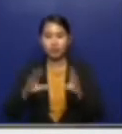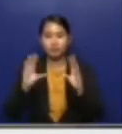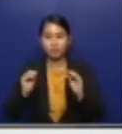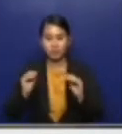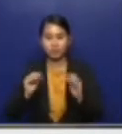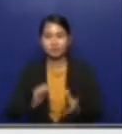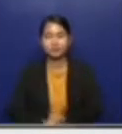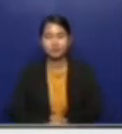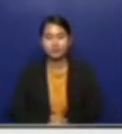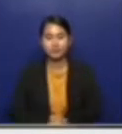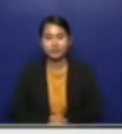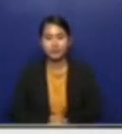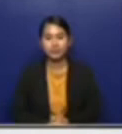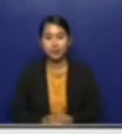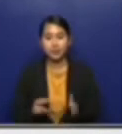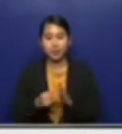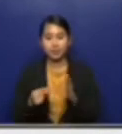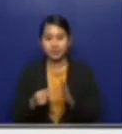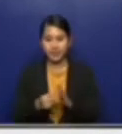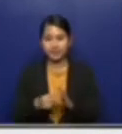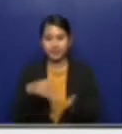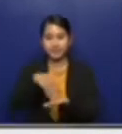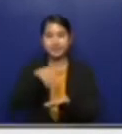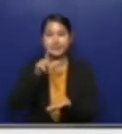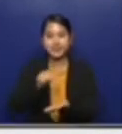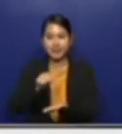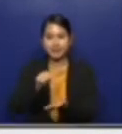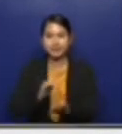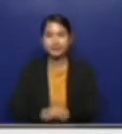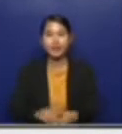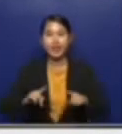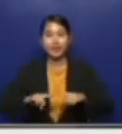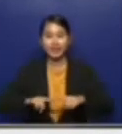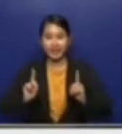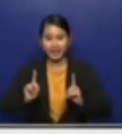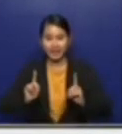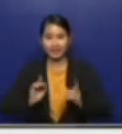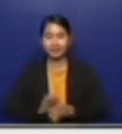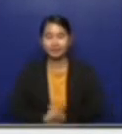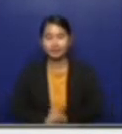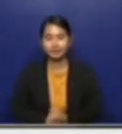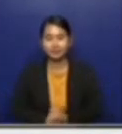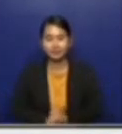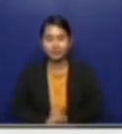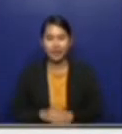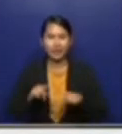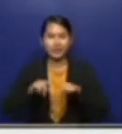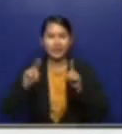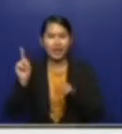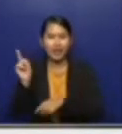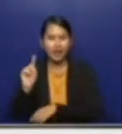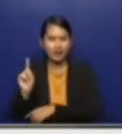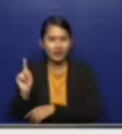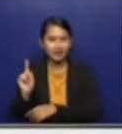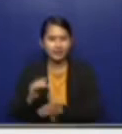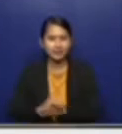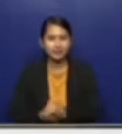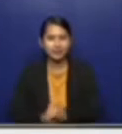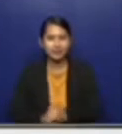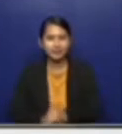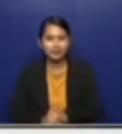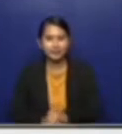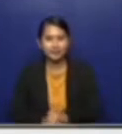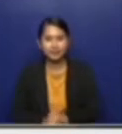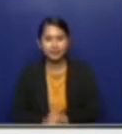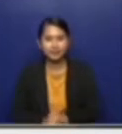ามัญอันนี้เป็นหลักการแต่ท่านประธาน แต่อะไรรู้ไหมท่านประธานแต่วิธี